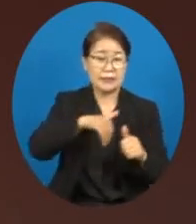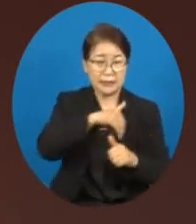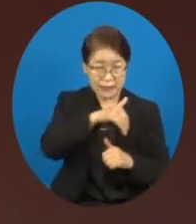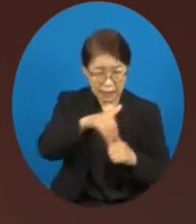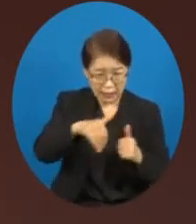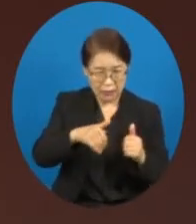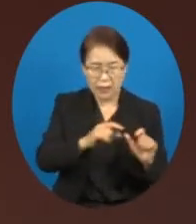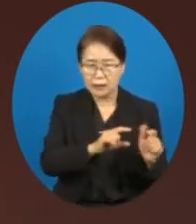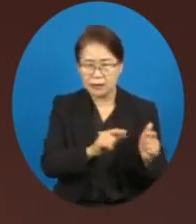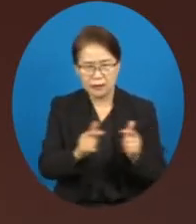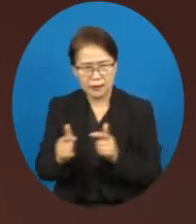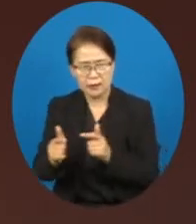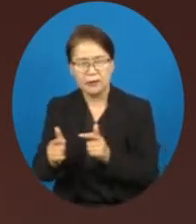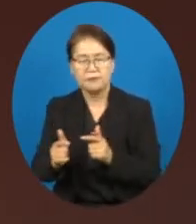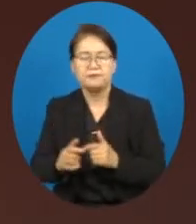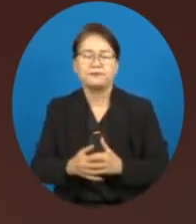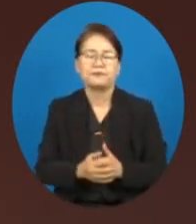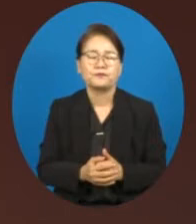환경,